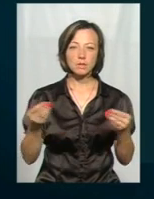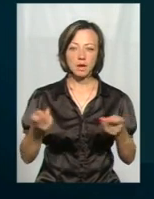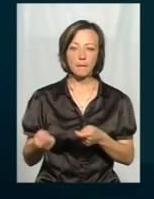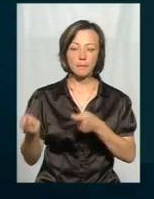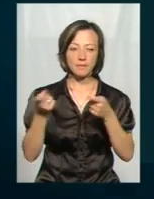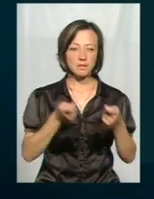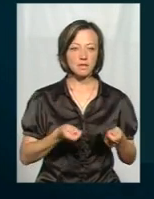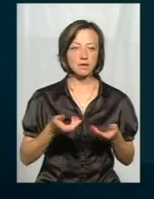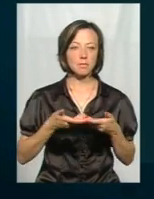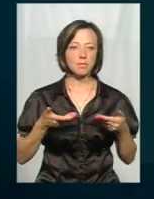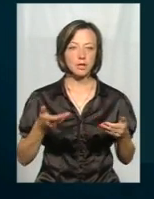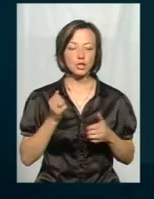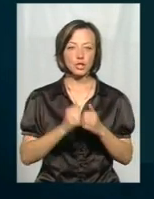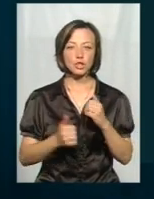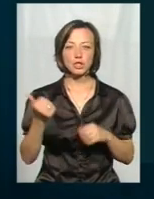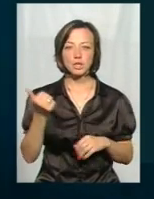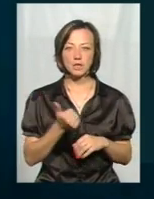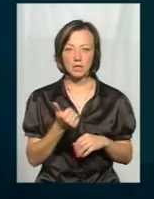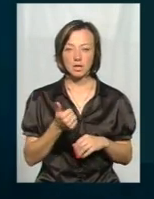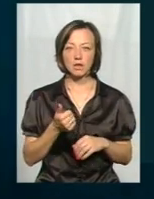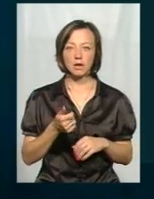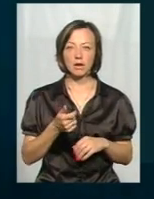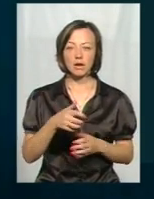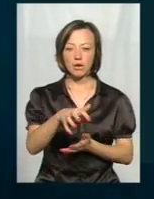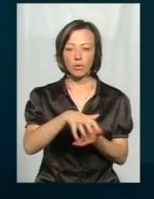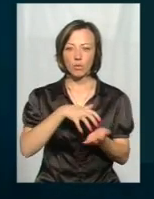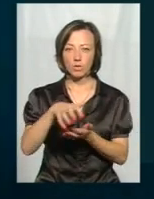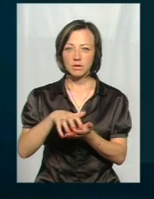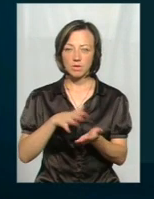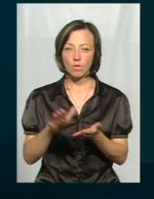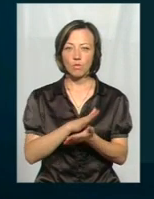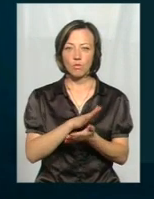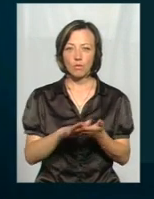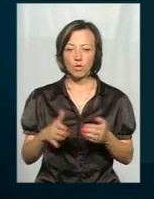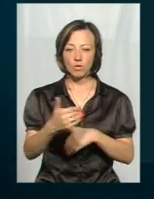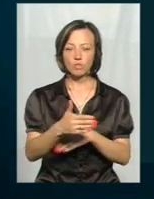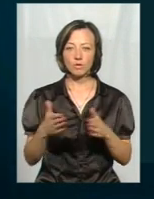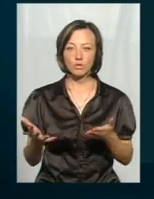мы. Еженедельно идет культивация, уборка идет, у меня 3 сборника